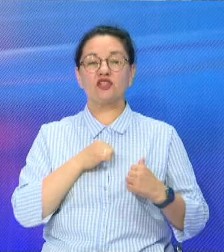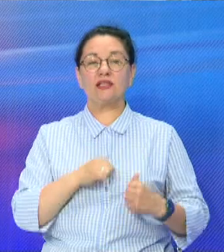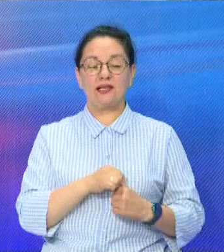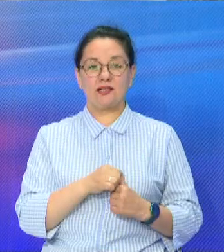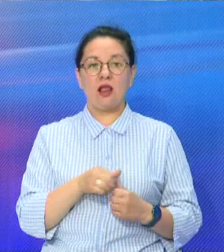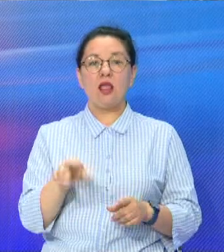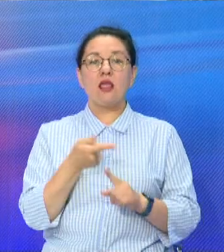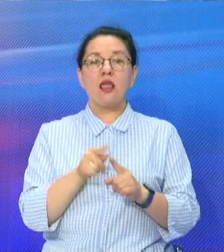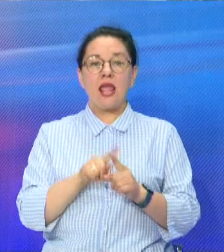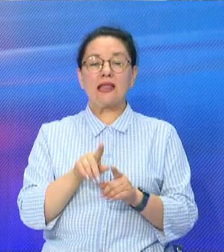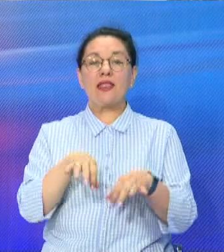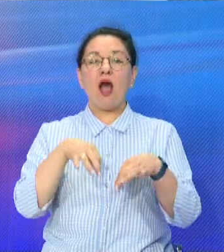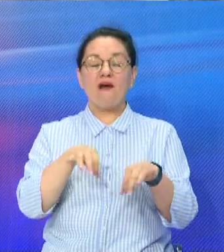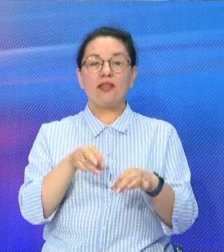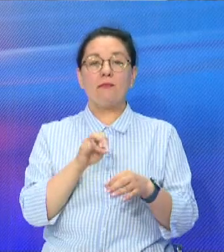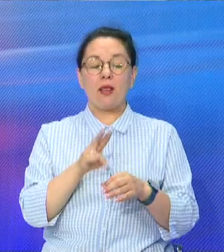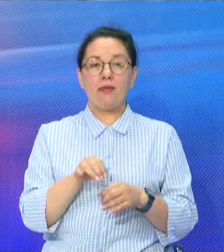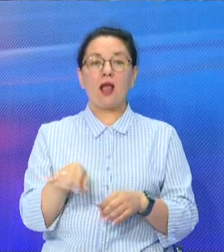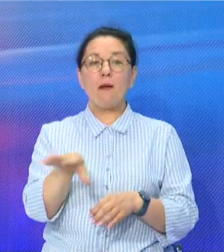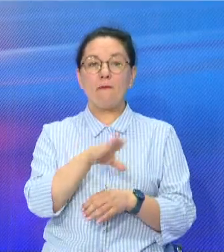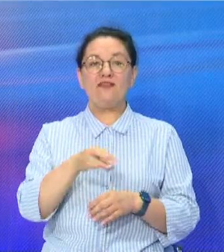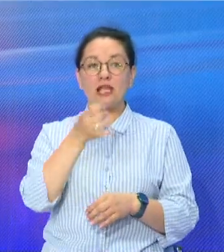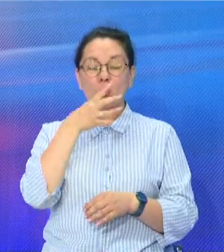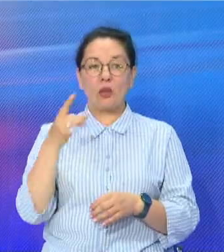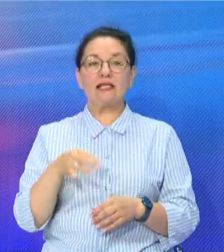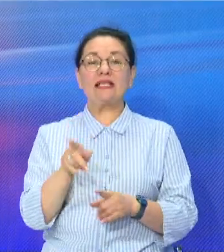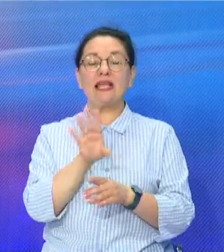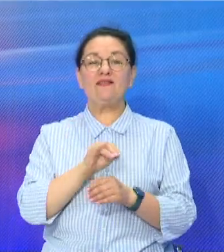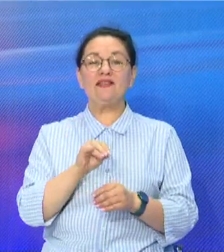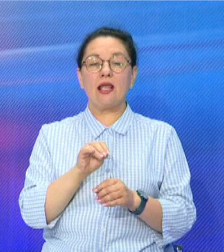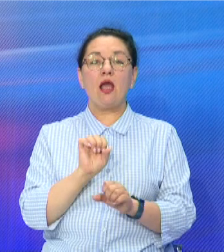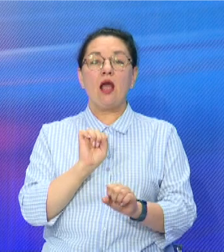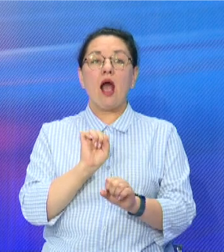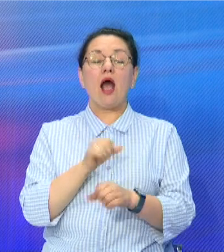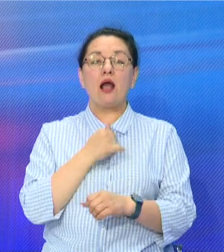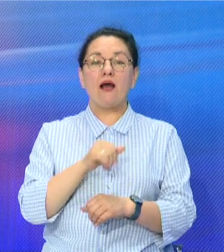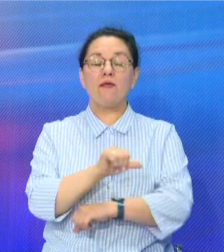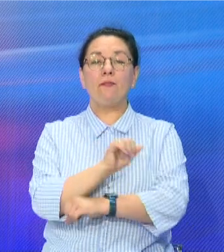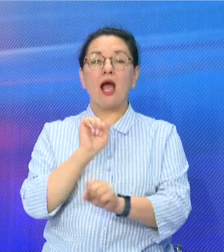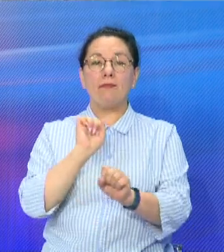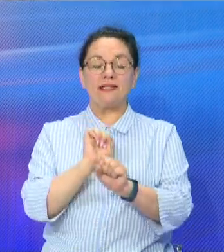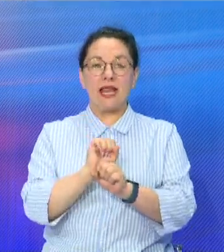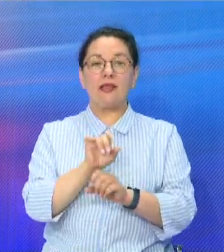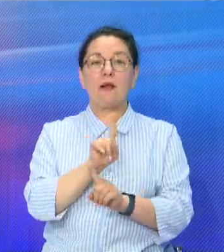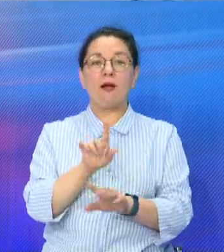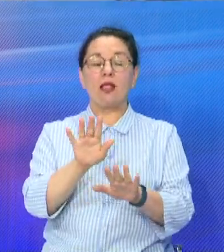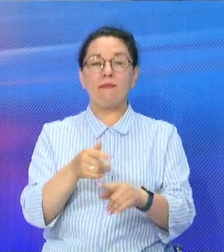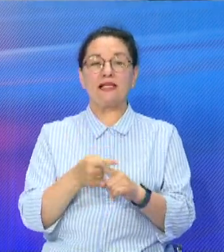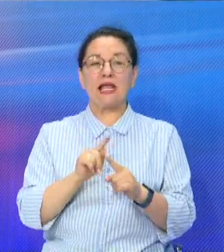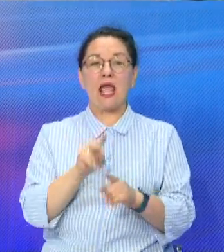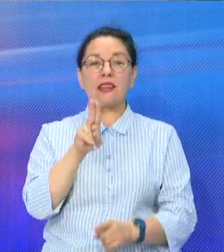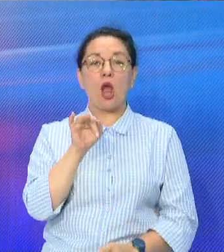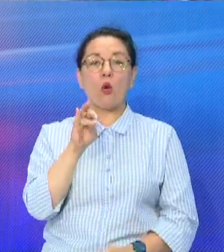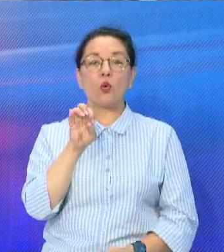про пинка могут убить по пробегу стала святое для всех рознице и же жульена метцен курган славы областным центром до подножия